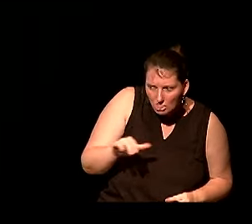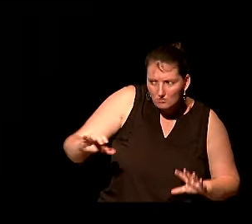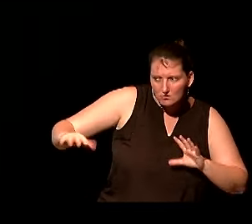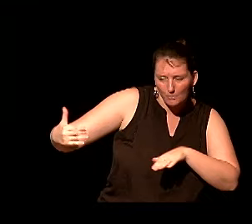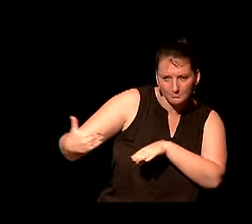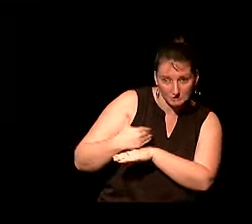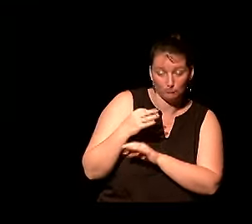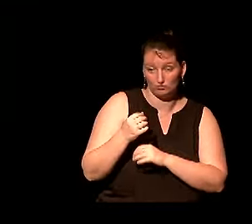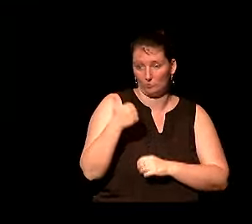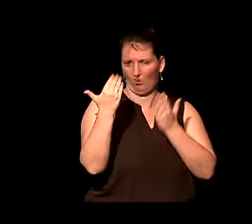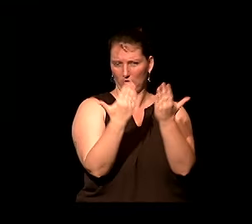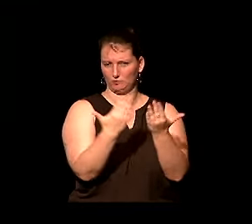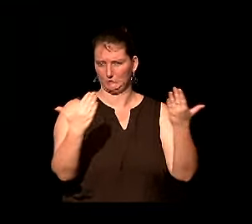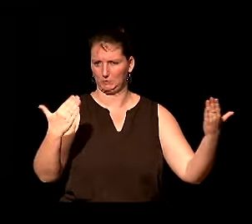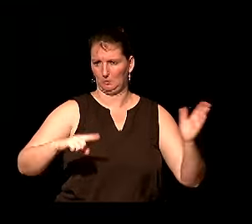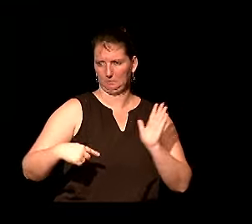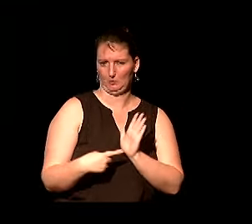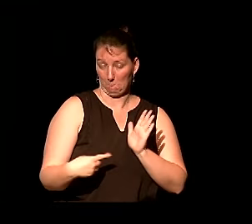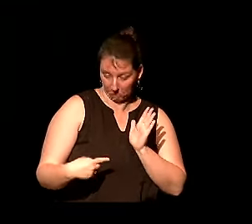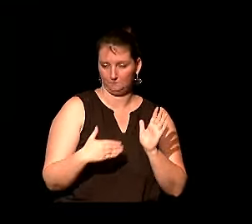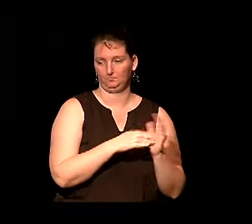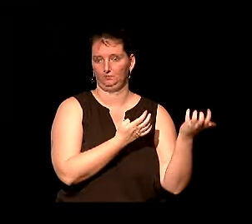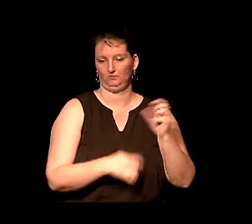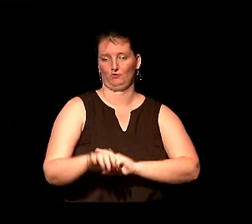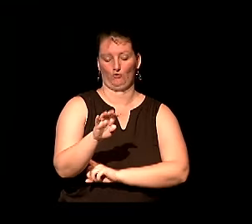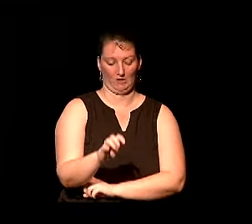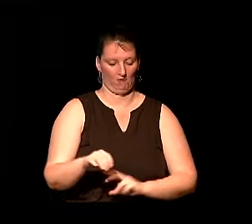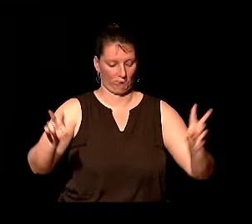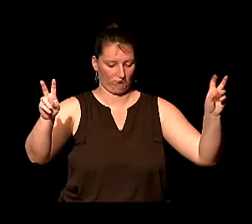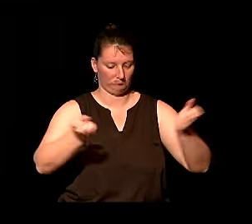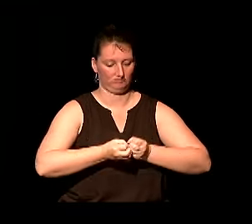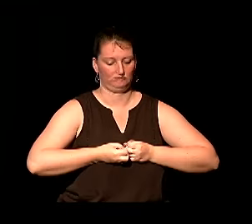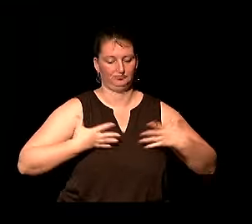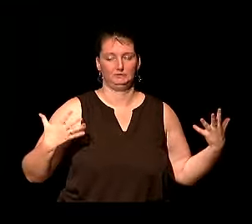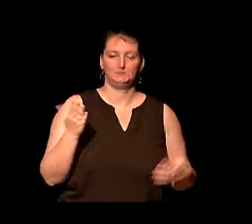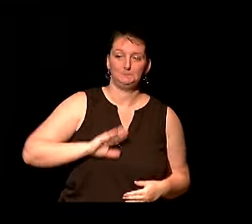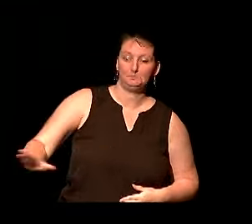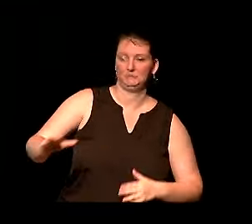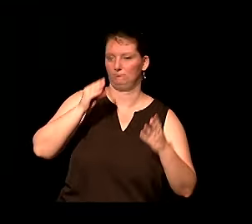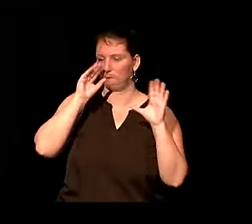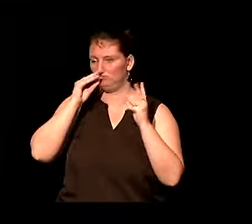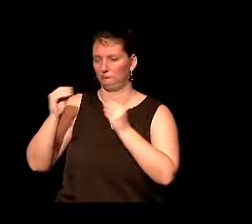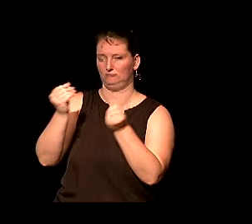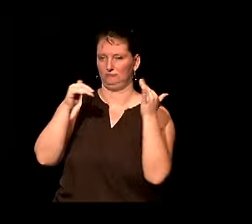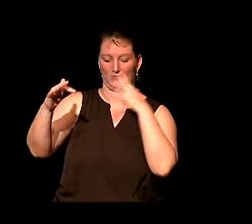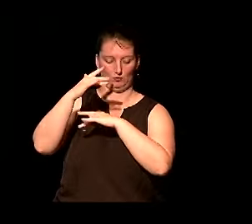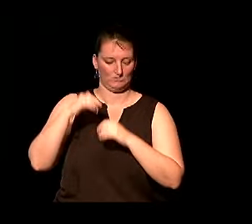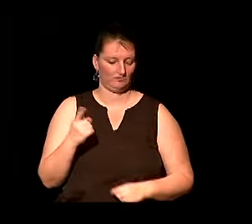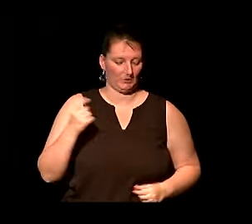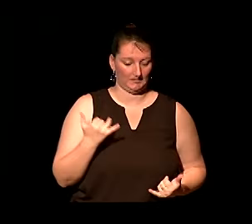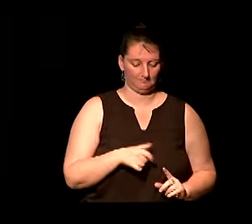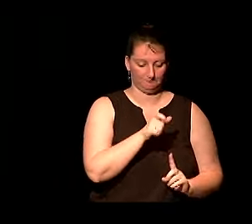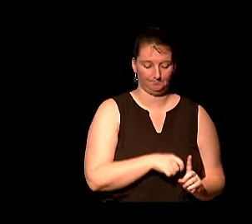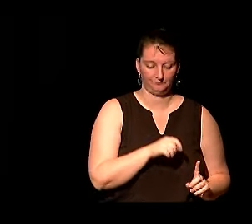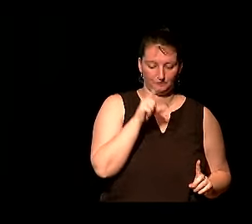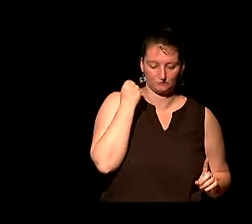à travers une exposition qui va avoir lieu en 1940, The Development of Impressionism, donc organisée par Roland McKinney, qui est